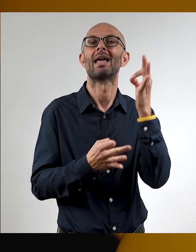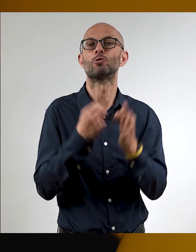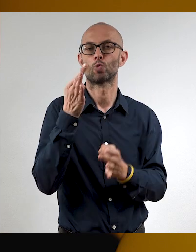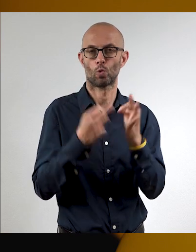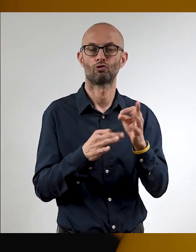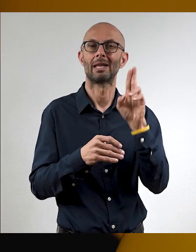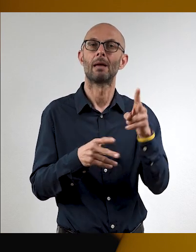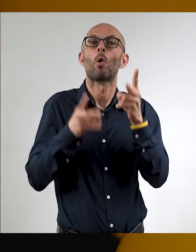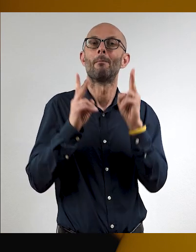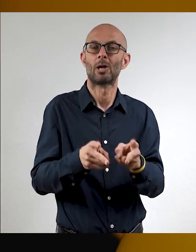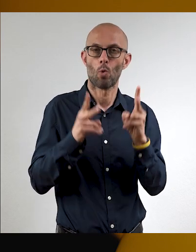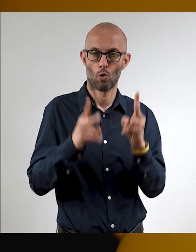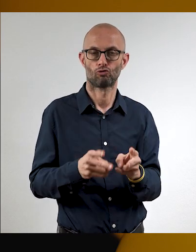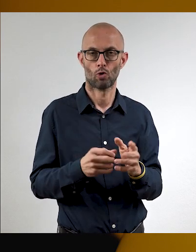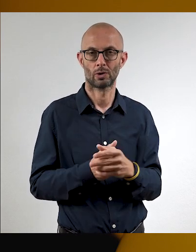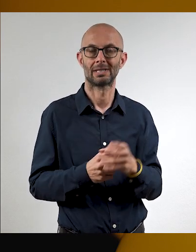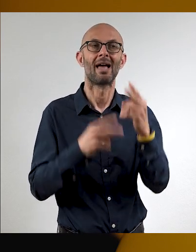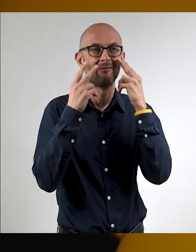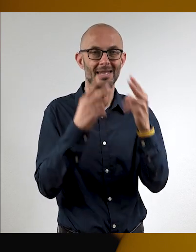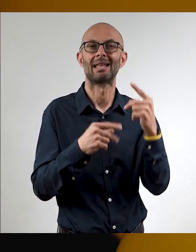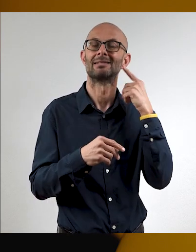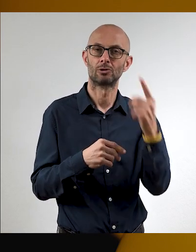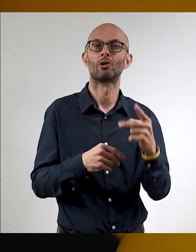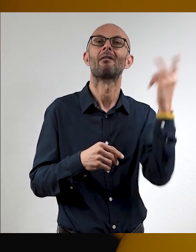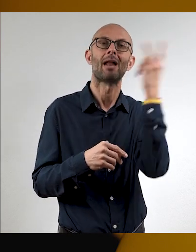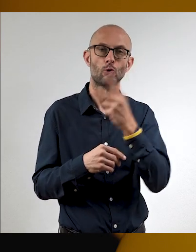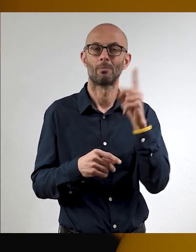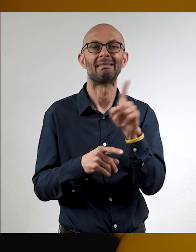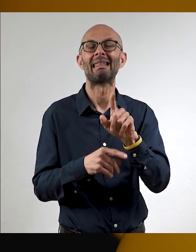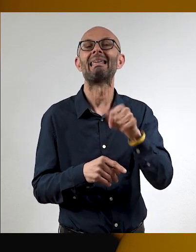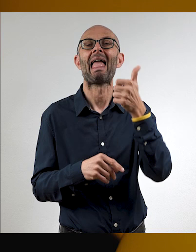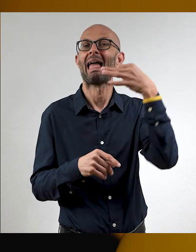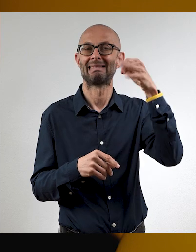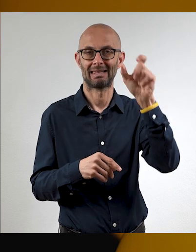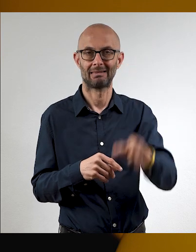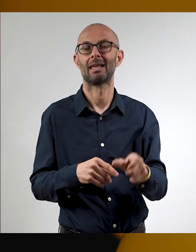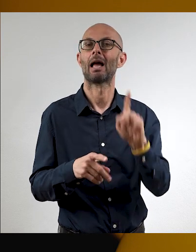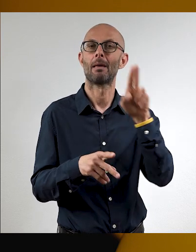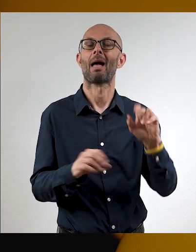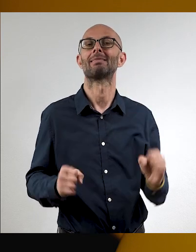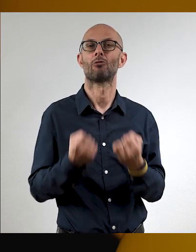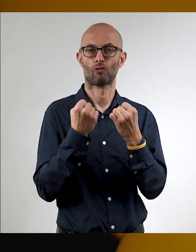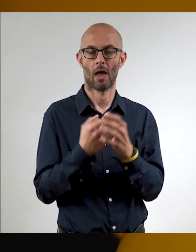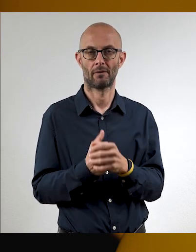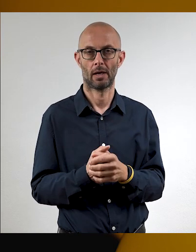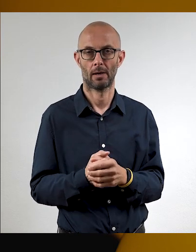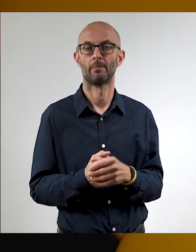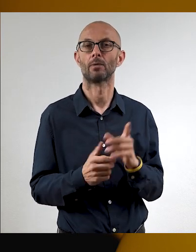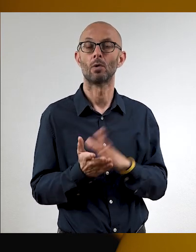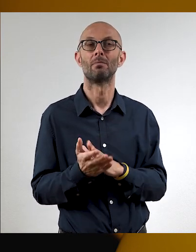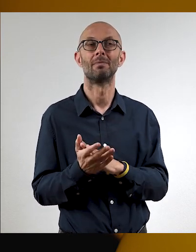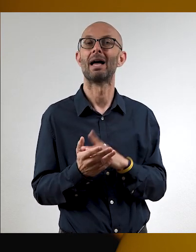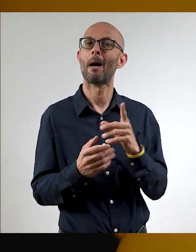izkušnja, da je imel priložnost videti, slišati, razumeti, da ni edini, ki ima težave.